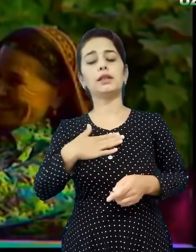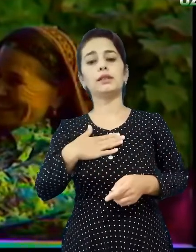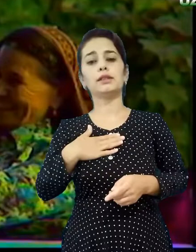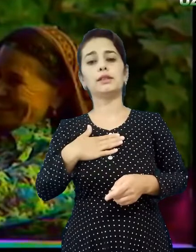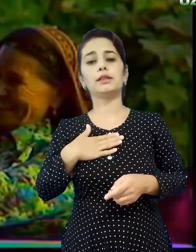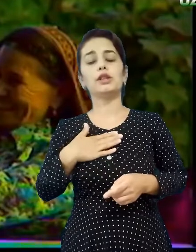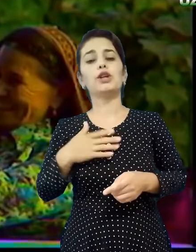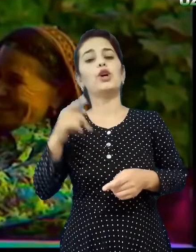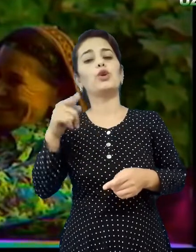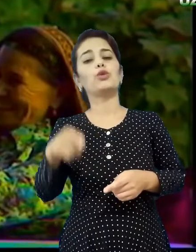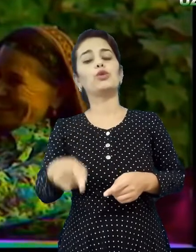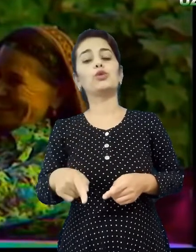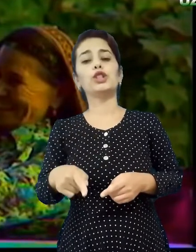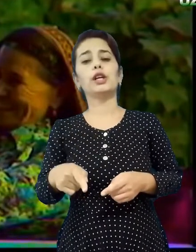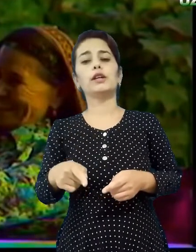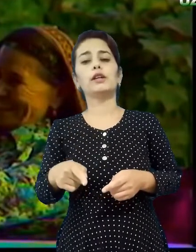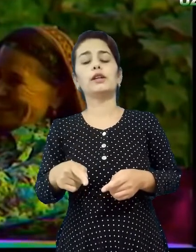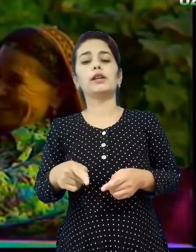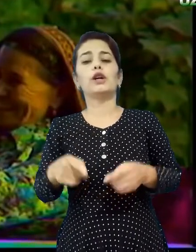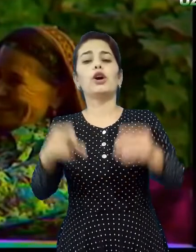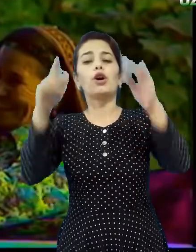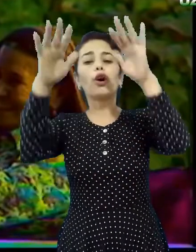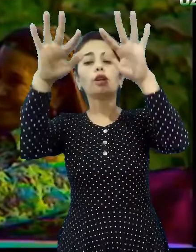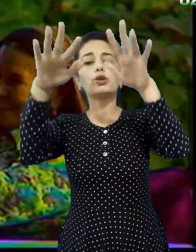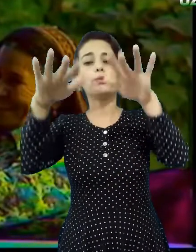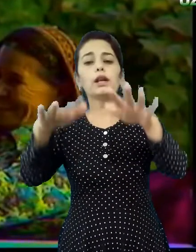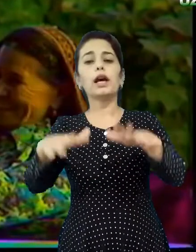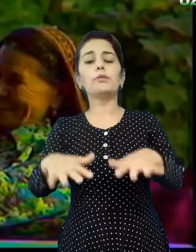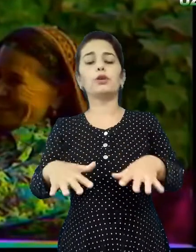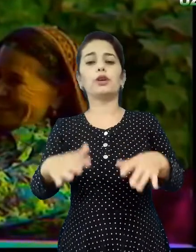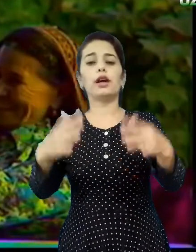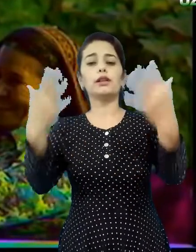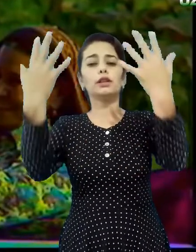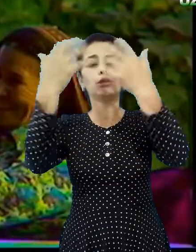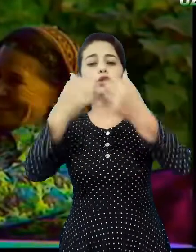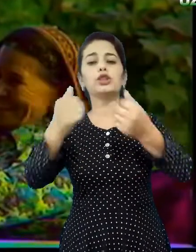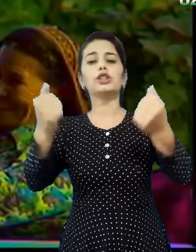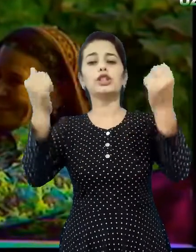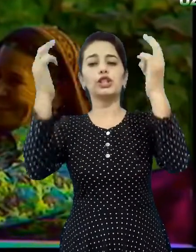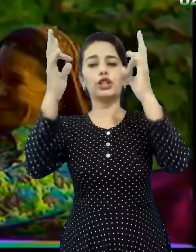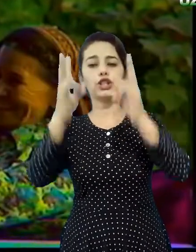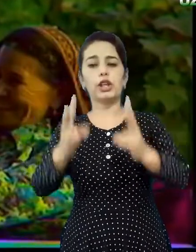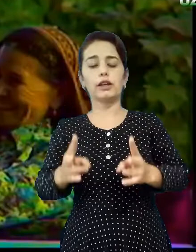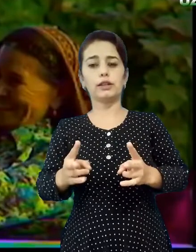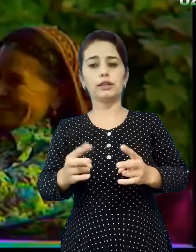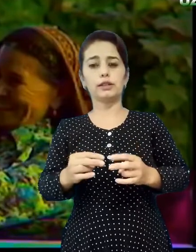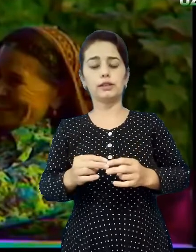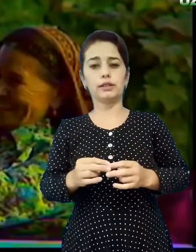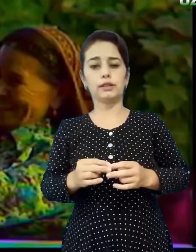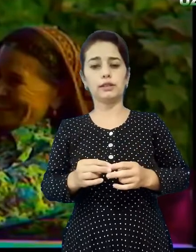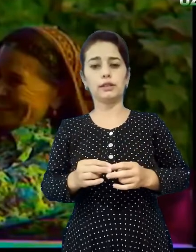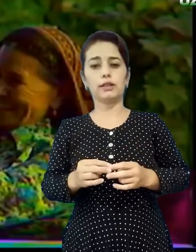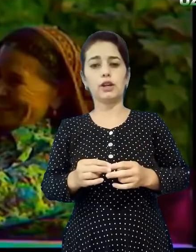Lekin men o'sha qor gupillab yoqqan mudhish kecha